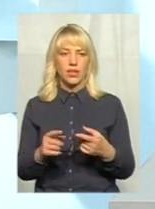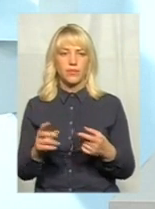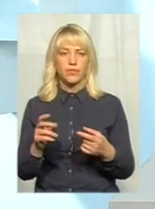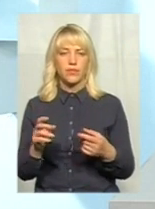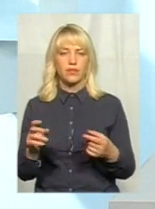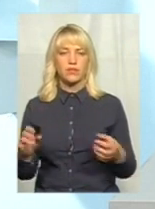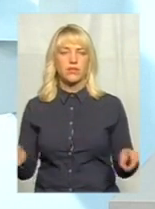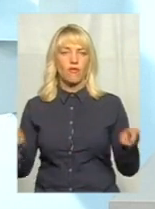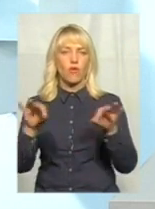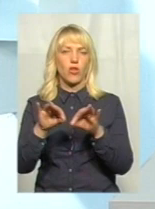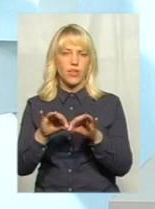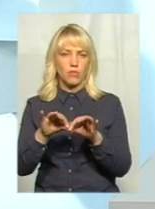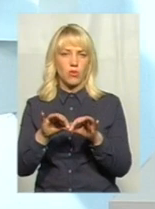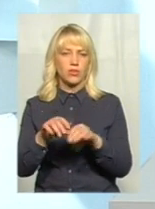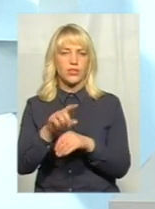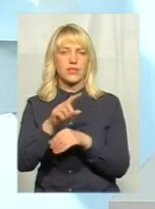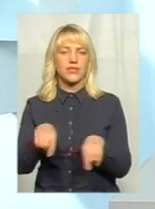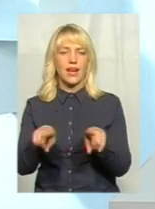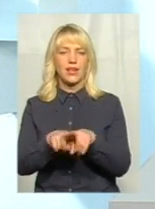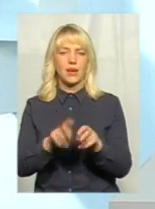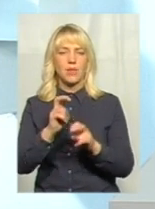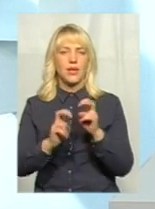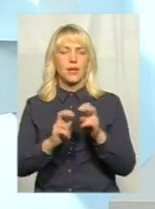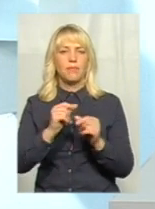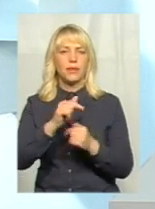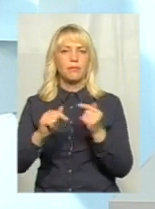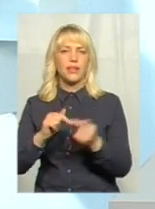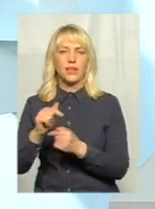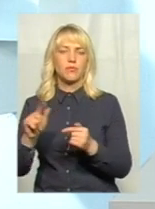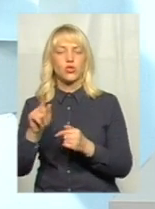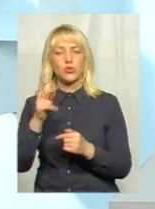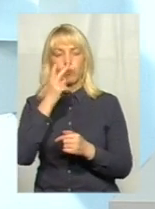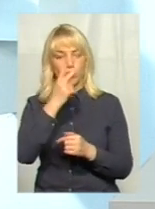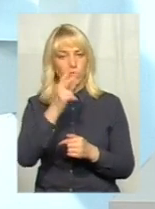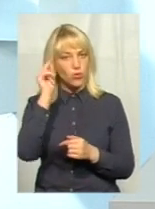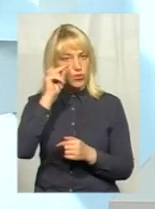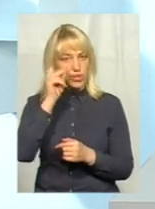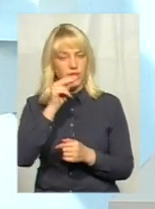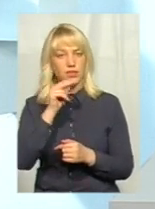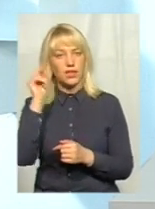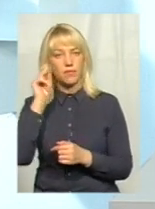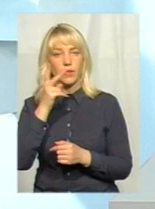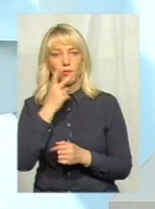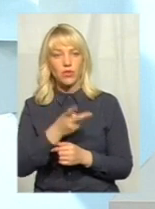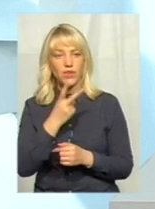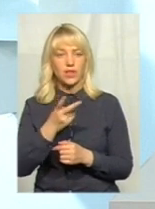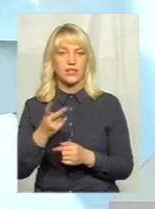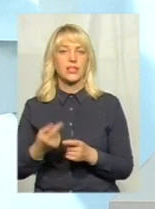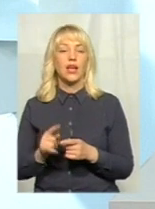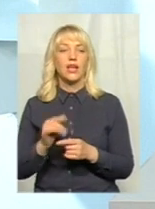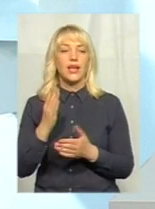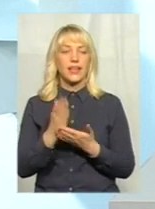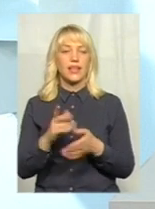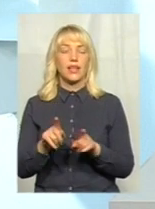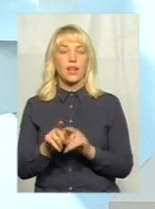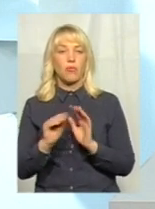вони. З підприємцями, які ведуть такий бізнес, щоб вони повчились, подивилися. Є така програма. На жаль, сьогодні